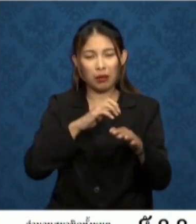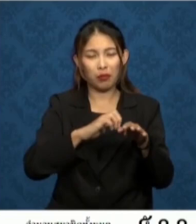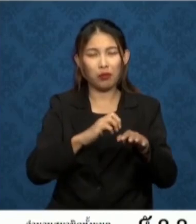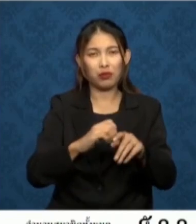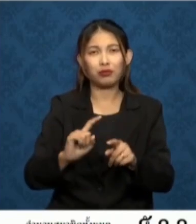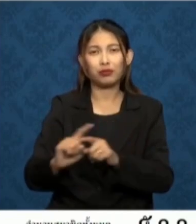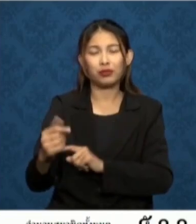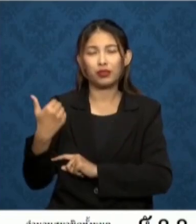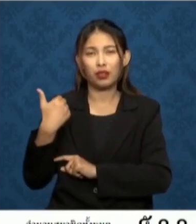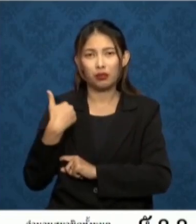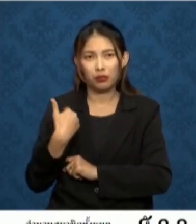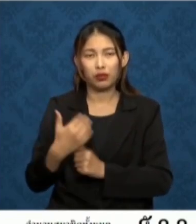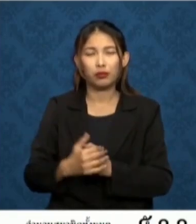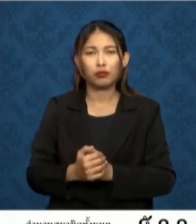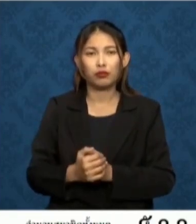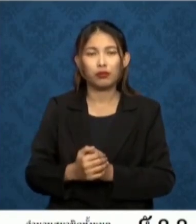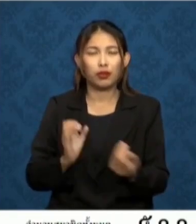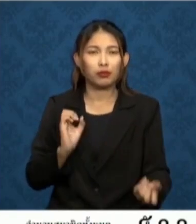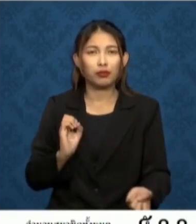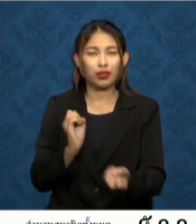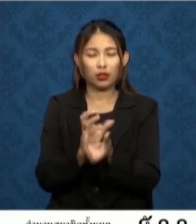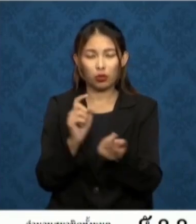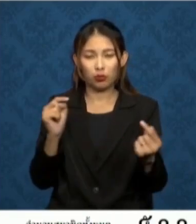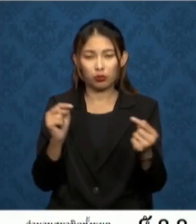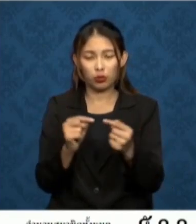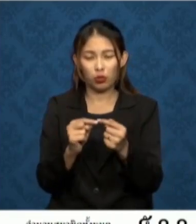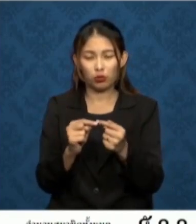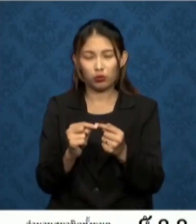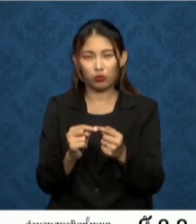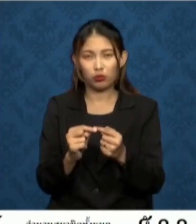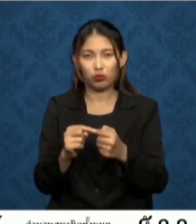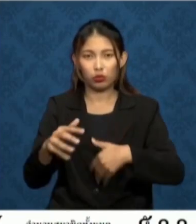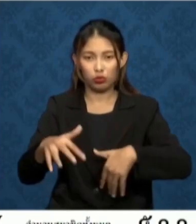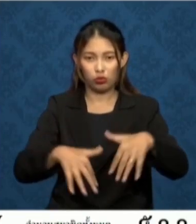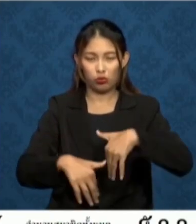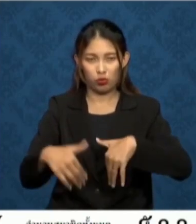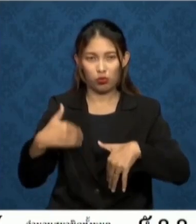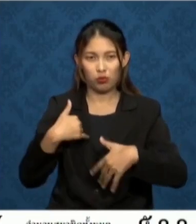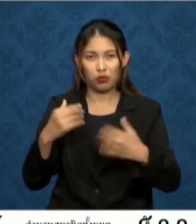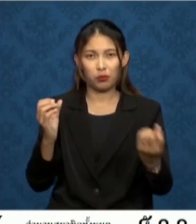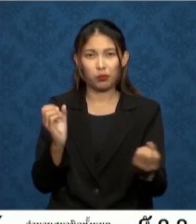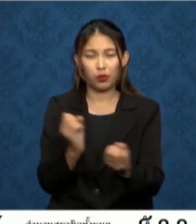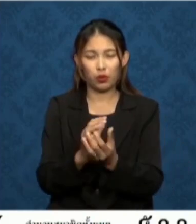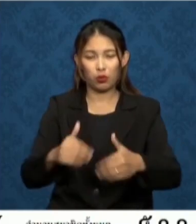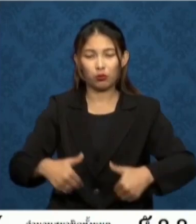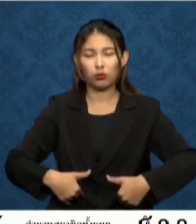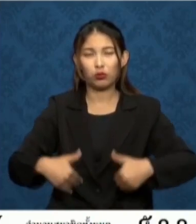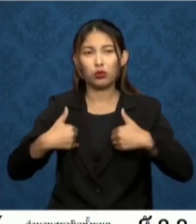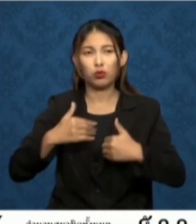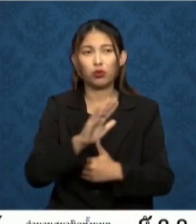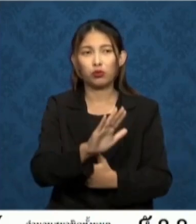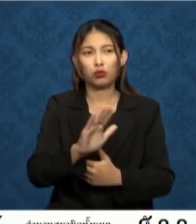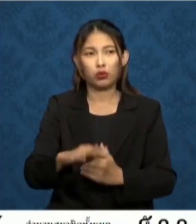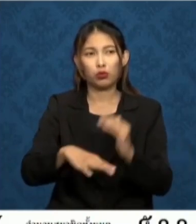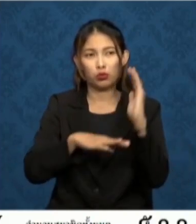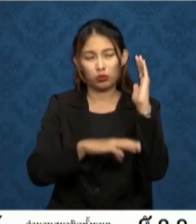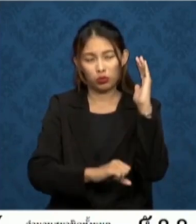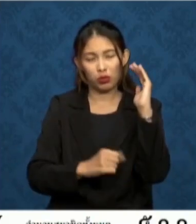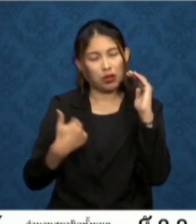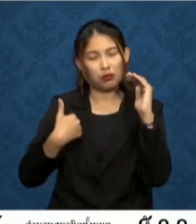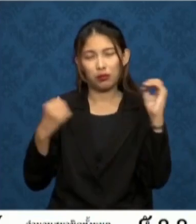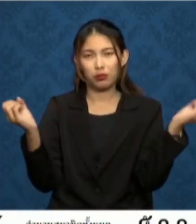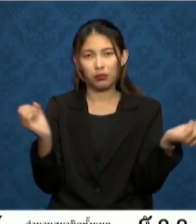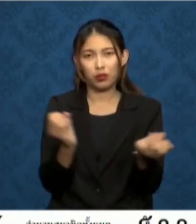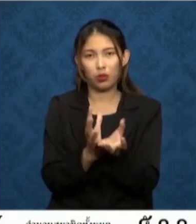งซึ่งปัจจุบันได้ส่งผลกระทบต่อพี่น้องประชาชนและได้ทำลายวิถีชีวิตของพี่น้องประชาชนชาวอำเภอเมืองสงขลาเป็นอย่างม